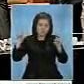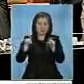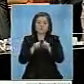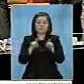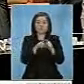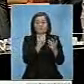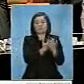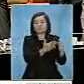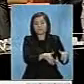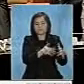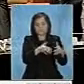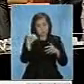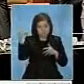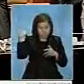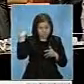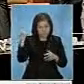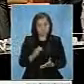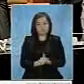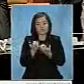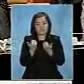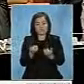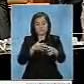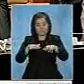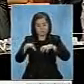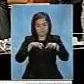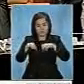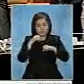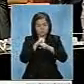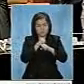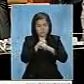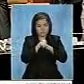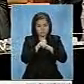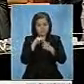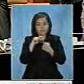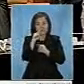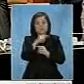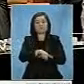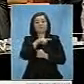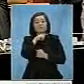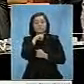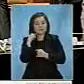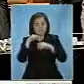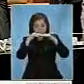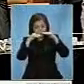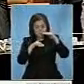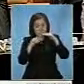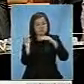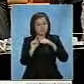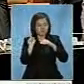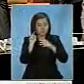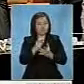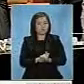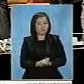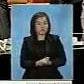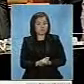ศในส่วนที่การดำเนินการลดการขาดดุลลงนะครับผมเชื่อว่